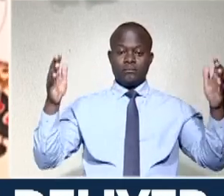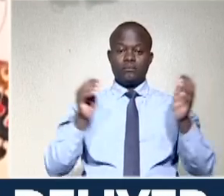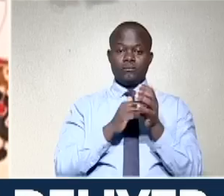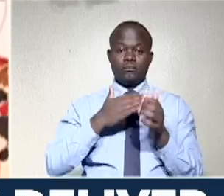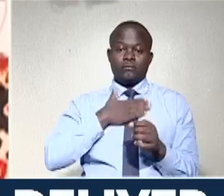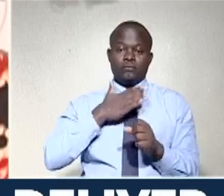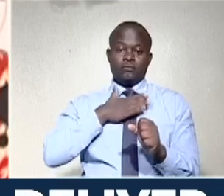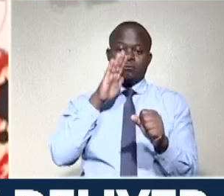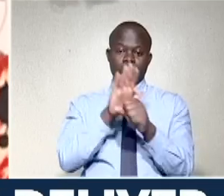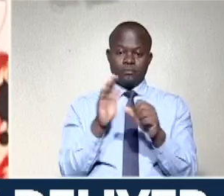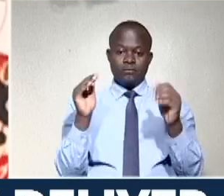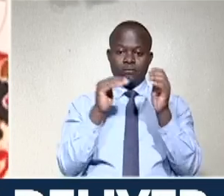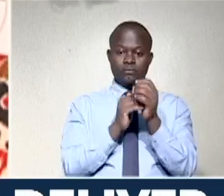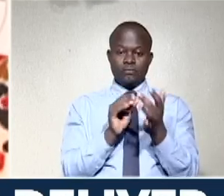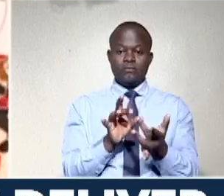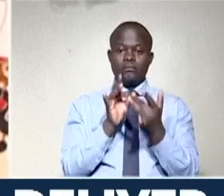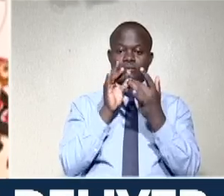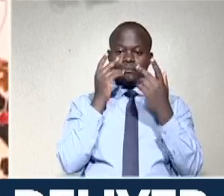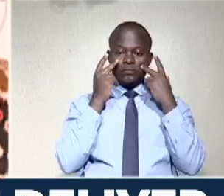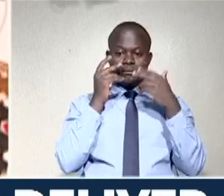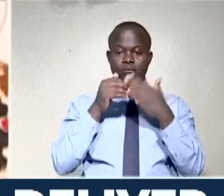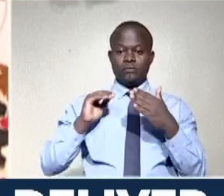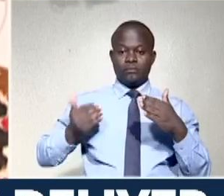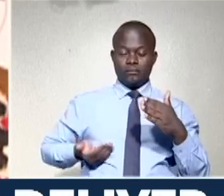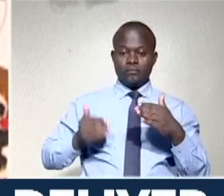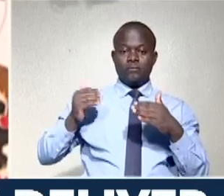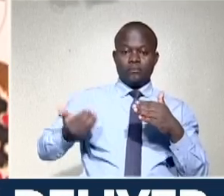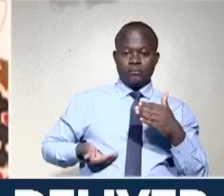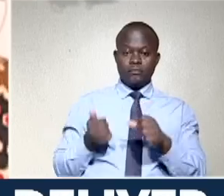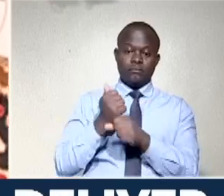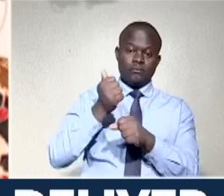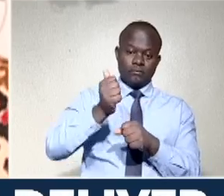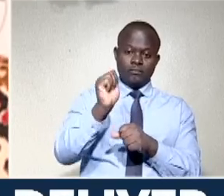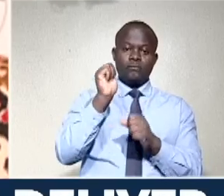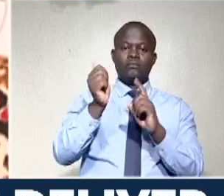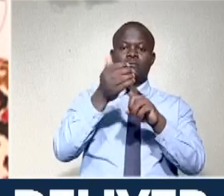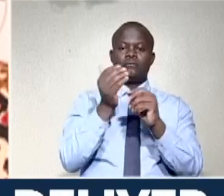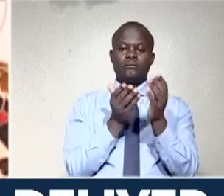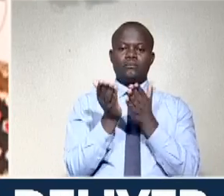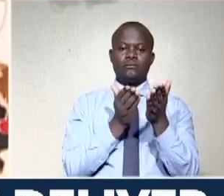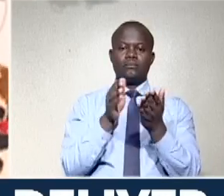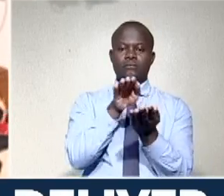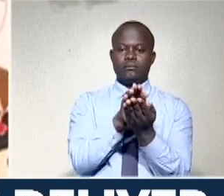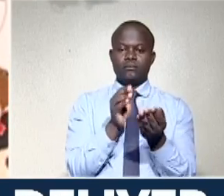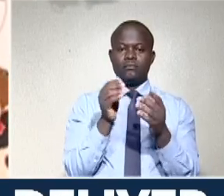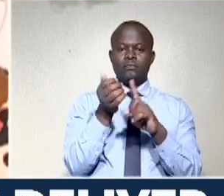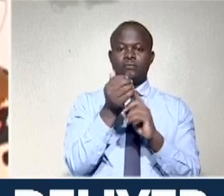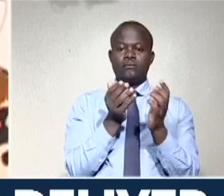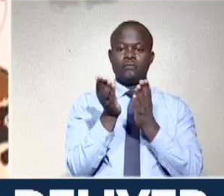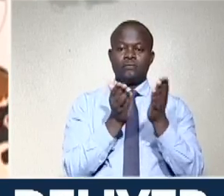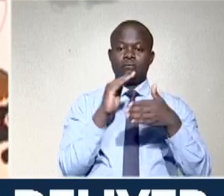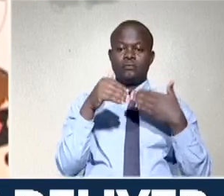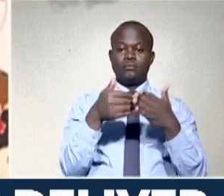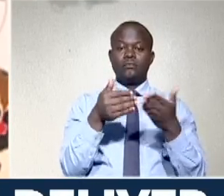nanone cyane by'umwihariko kubona abadamu women entrepreneurs bagira kuri service za bank, bagira kuri service za